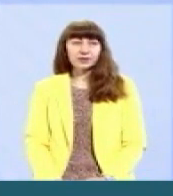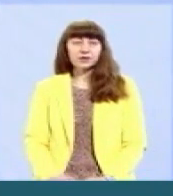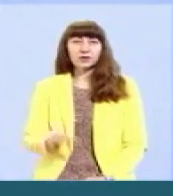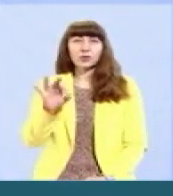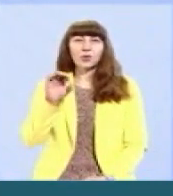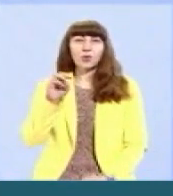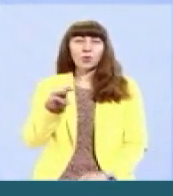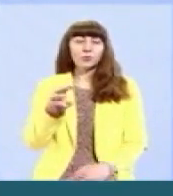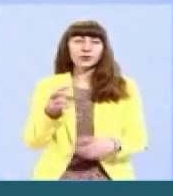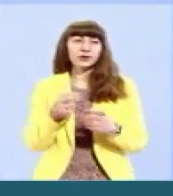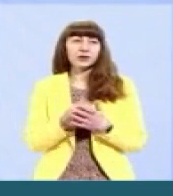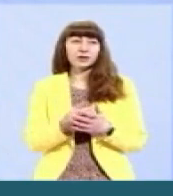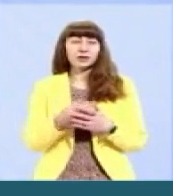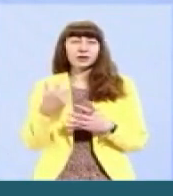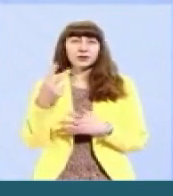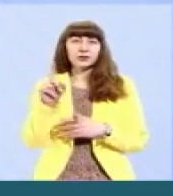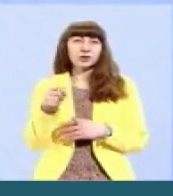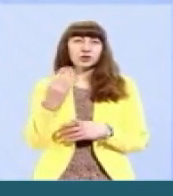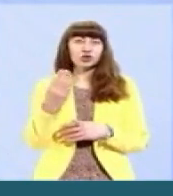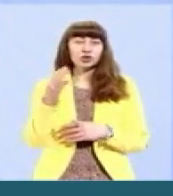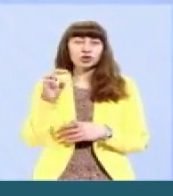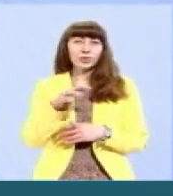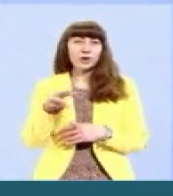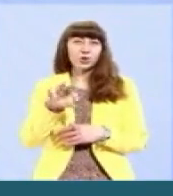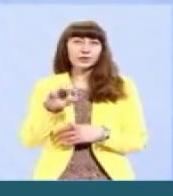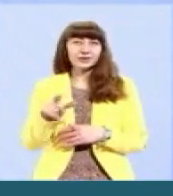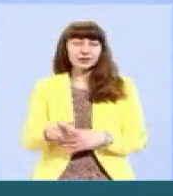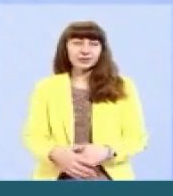оптового оборота составил 3,4 миллиона тенге.